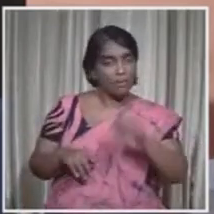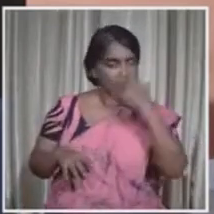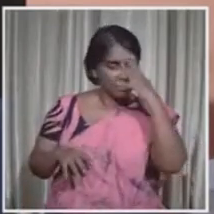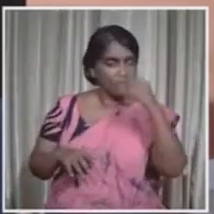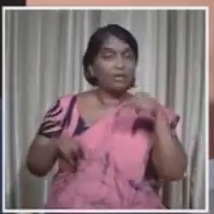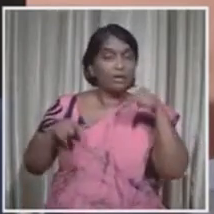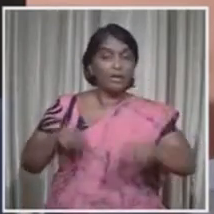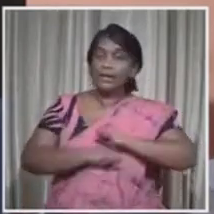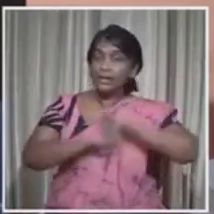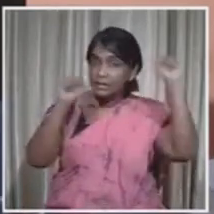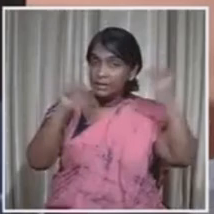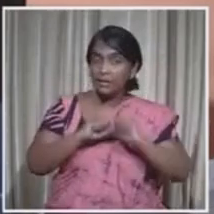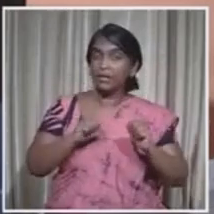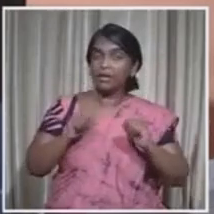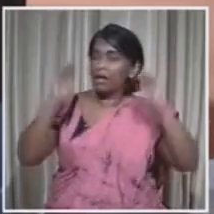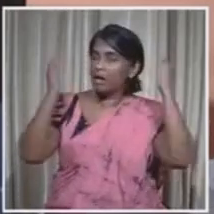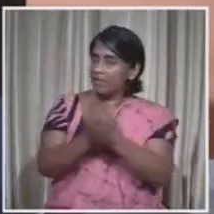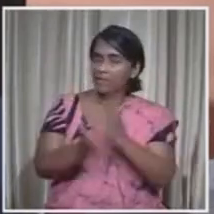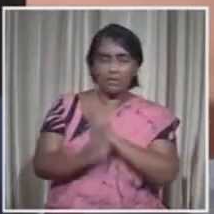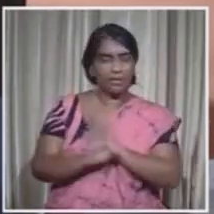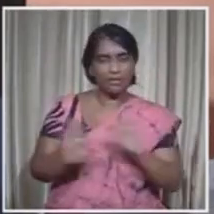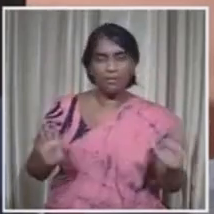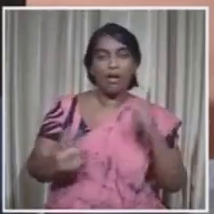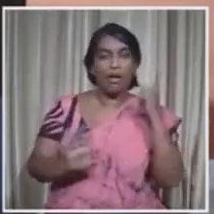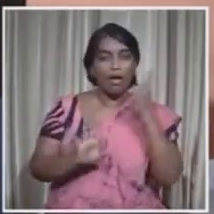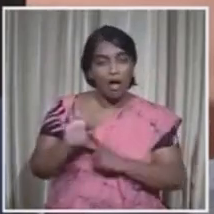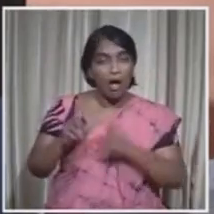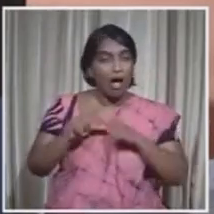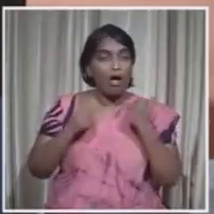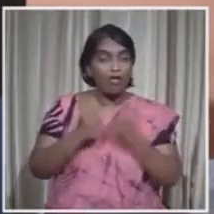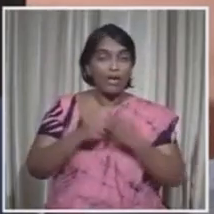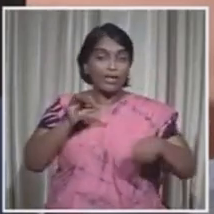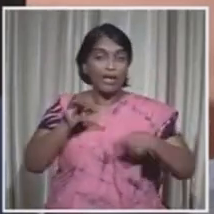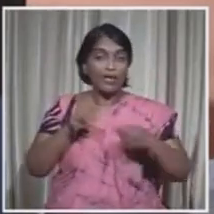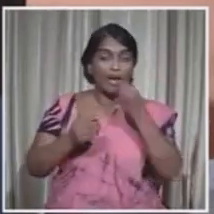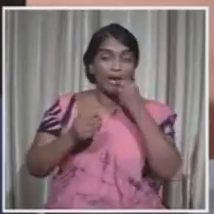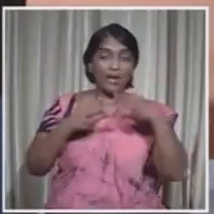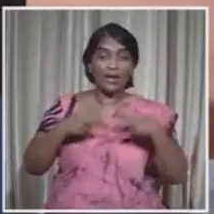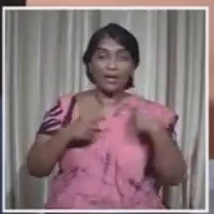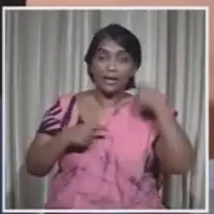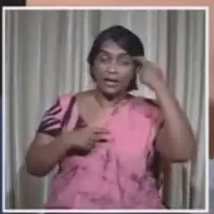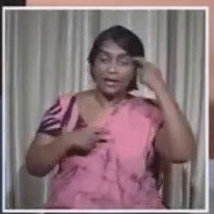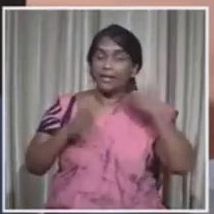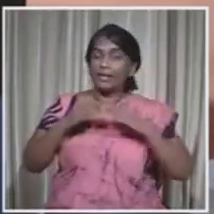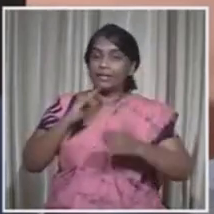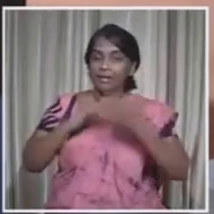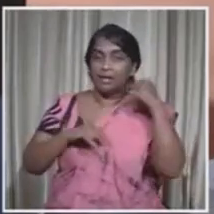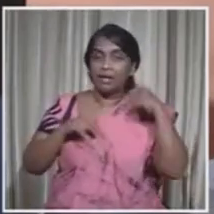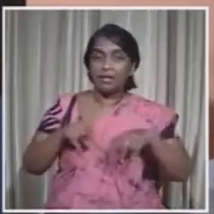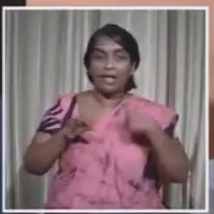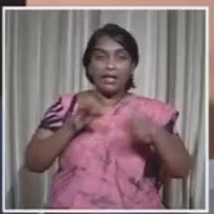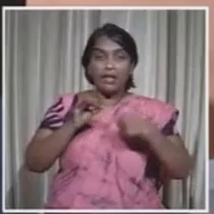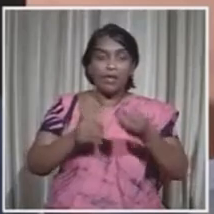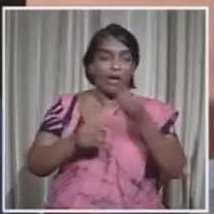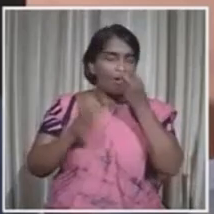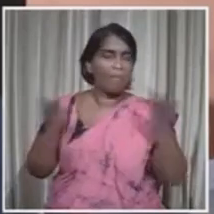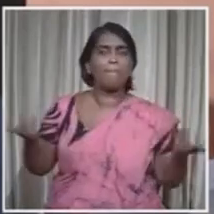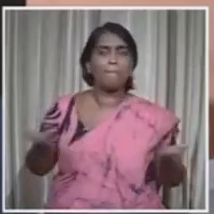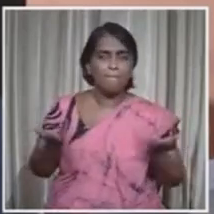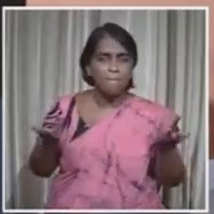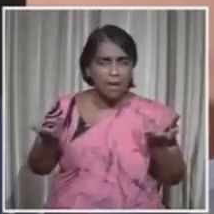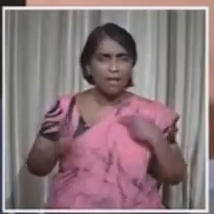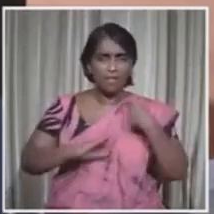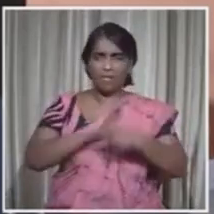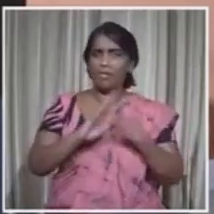මේ උද්ඝෝෂණ රැල්ල නවත්තන්න එපා. අවුරුදු ආපුවාන් කැවුම් කොකිස් යන්න ගෙදරේ කියලා බලාගෙන ඉන්නේ. අද කැවුම් කොකිස් කන්න බැරි